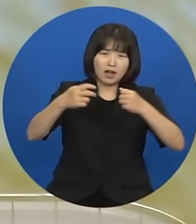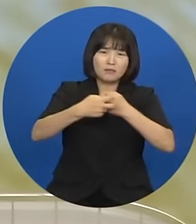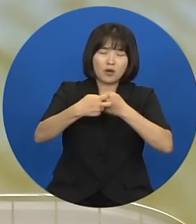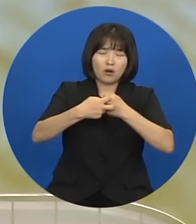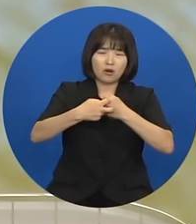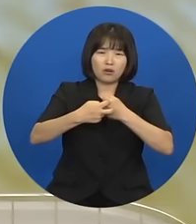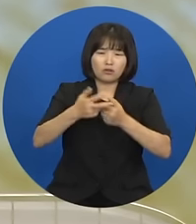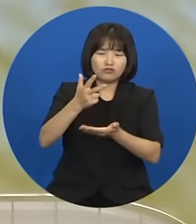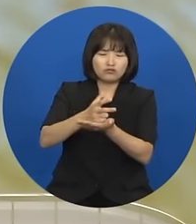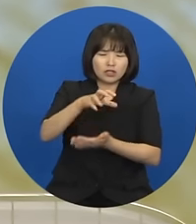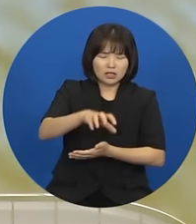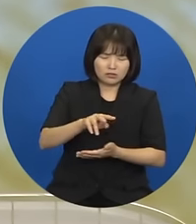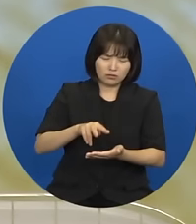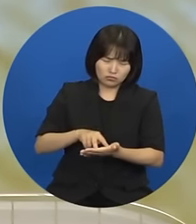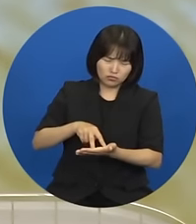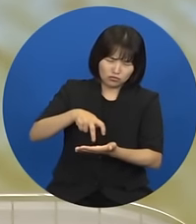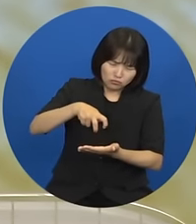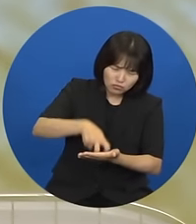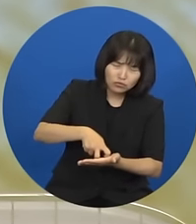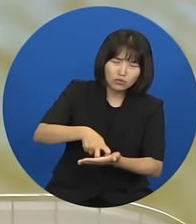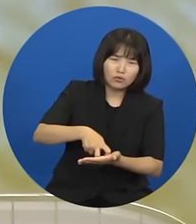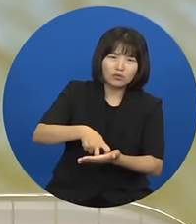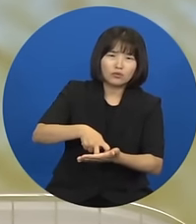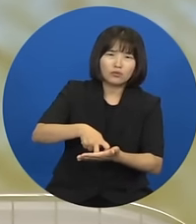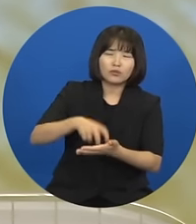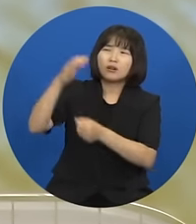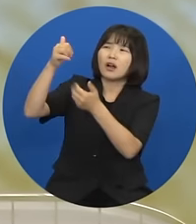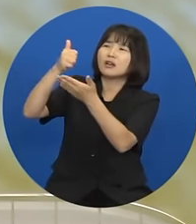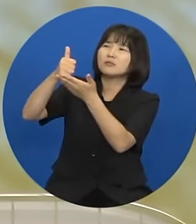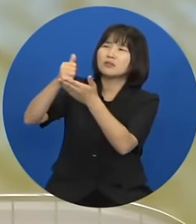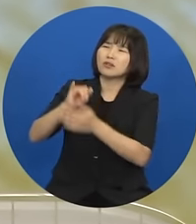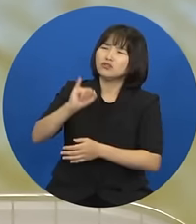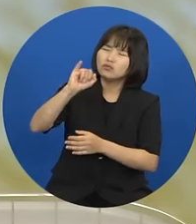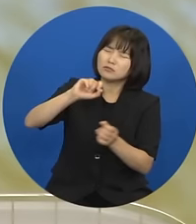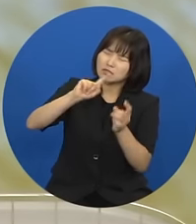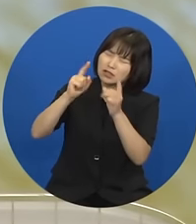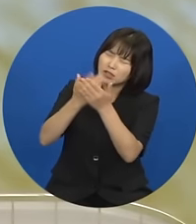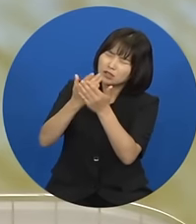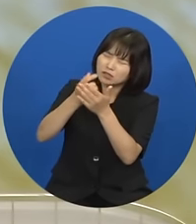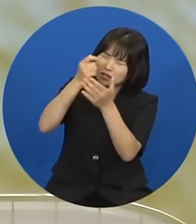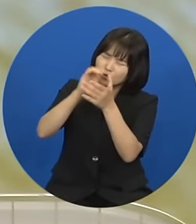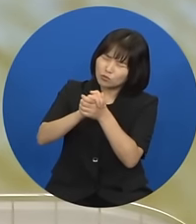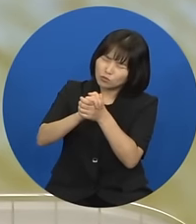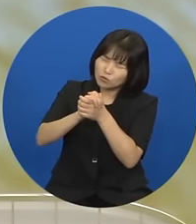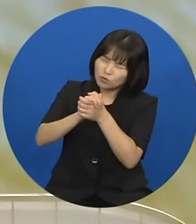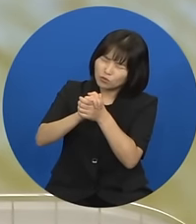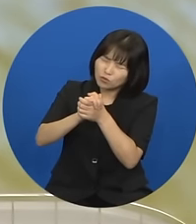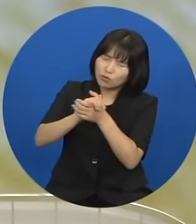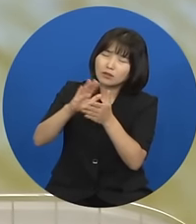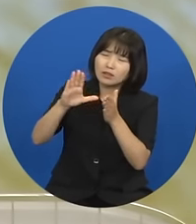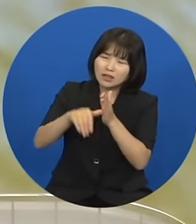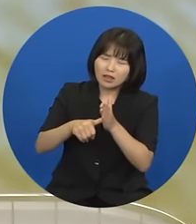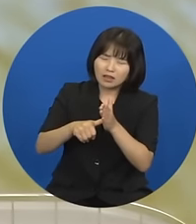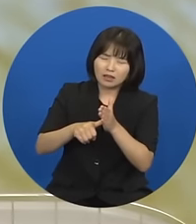무릎을 꿇고 하나님께 누님을 살려달라고 기도했던 그때가 아직도